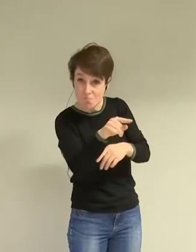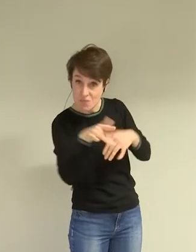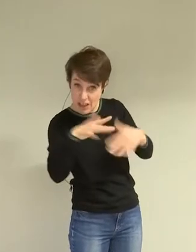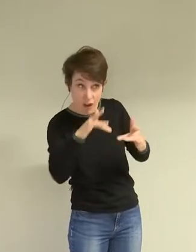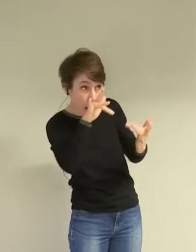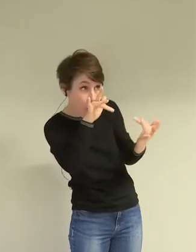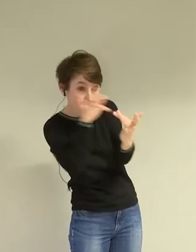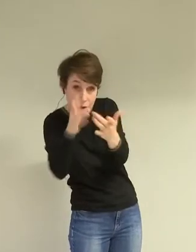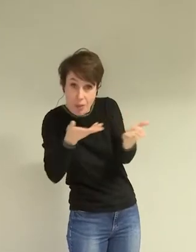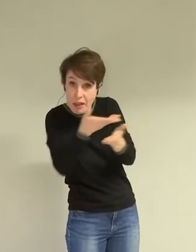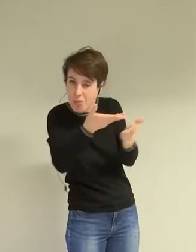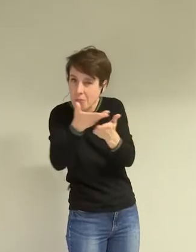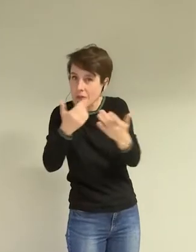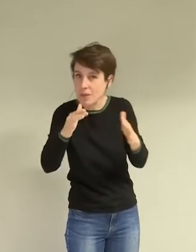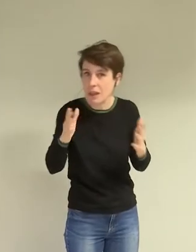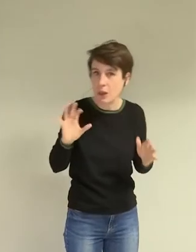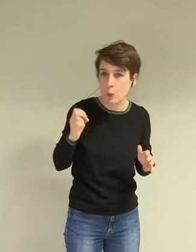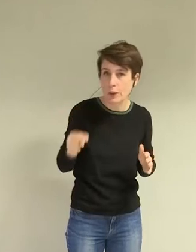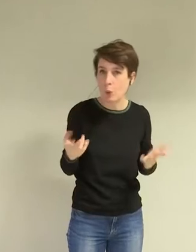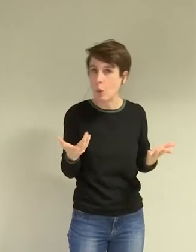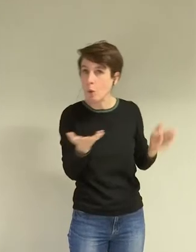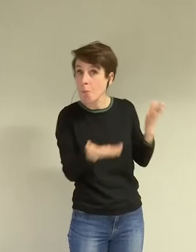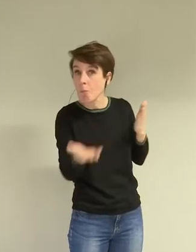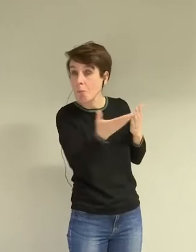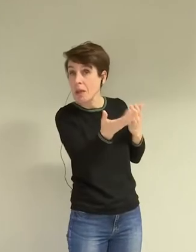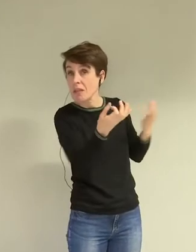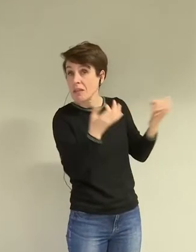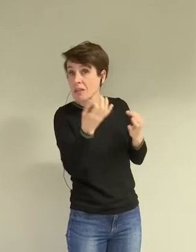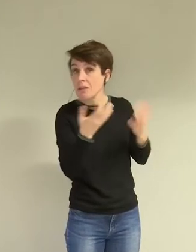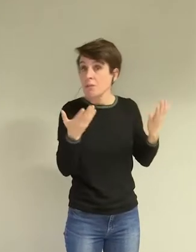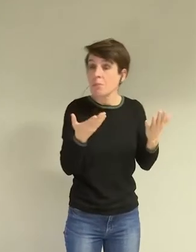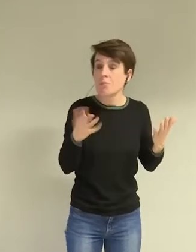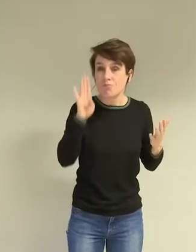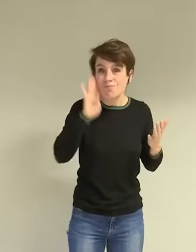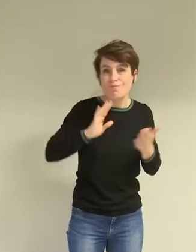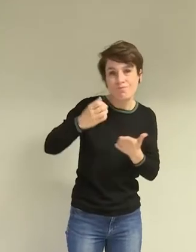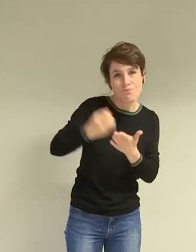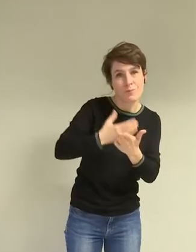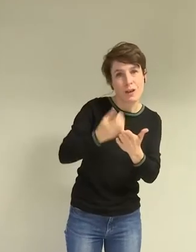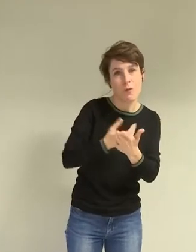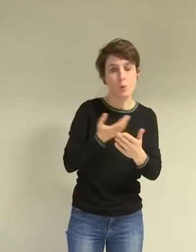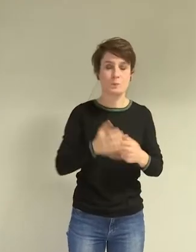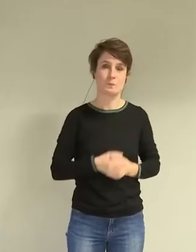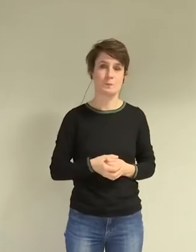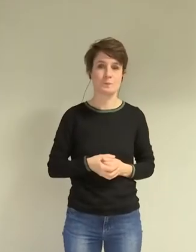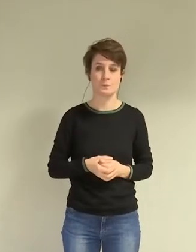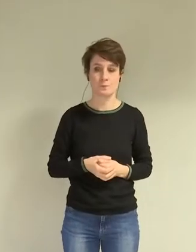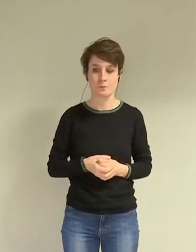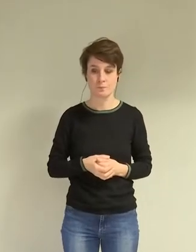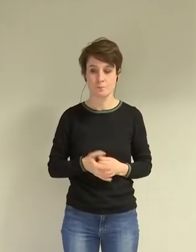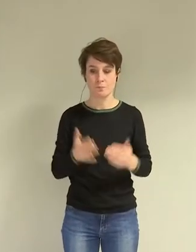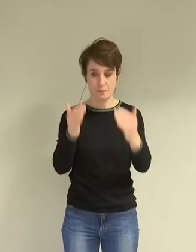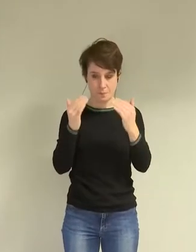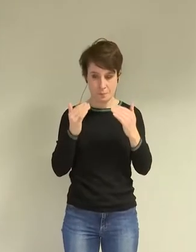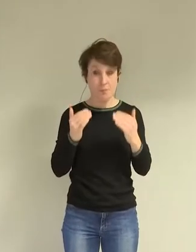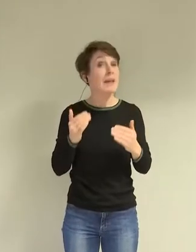été noués avec certains d'entre eux et quels sont les premiers retours que vous pourriez nous faire sur les échanges que vous avez eue a vécu et dans